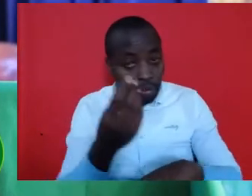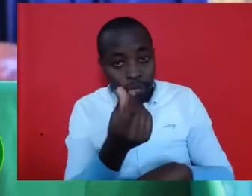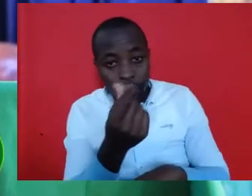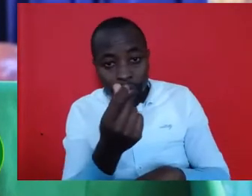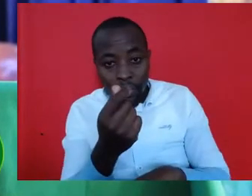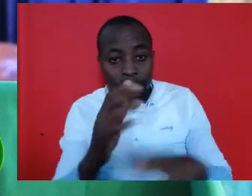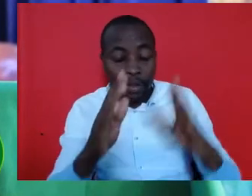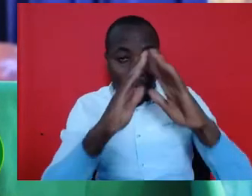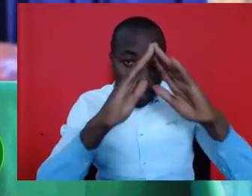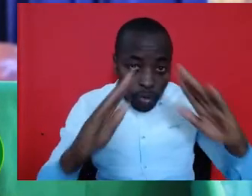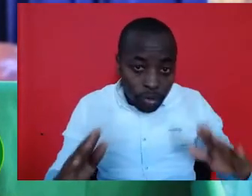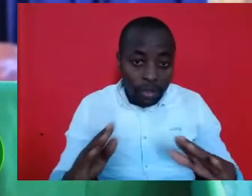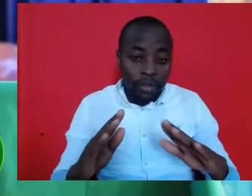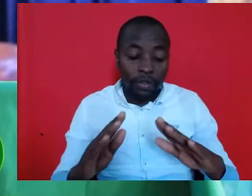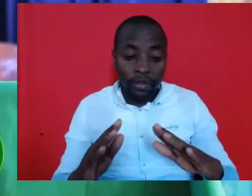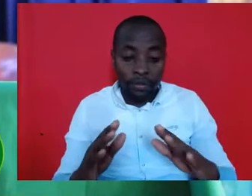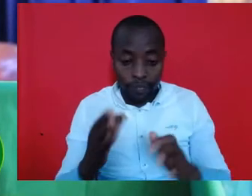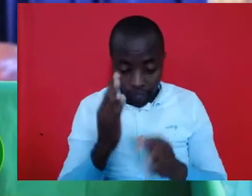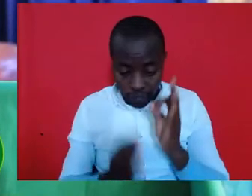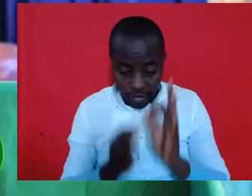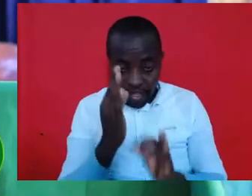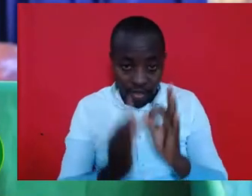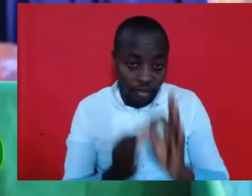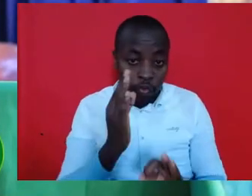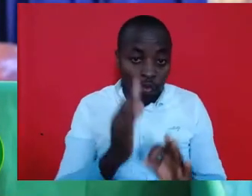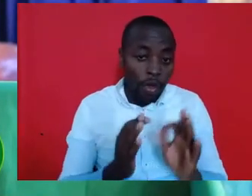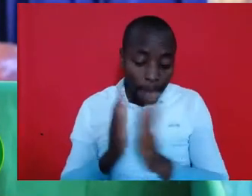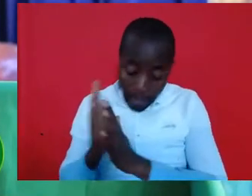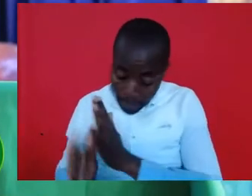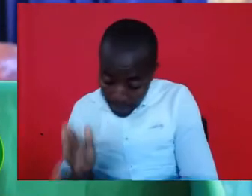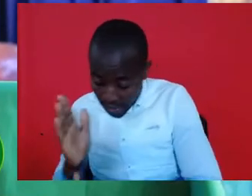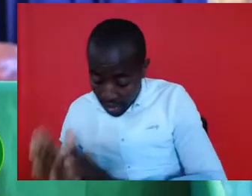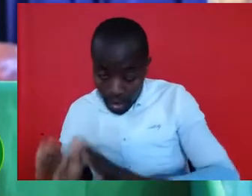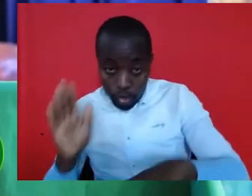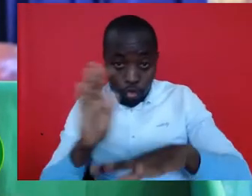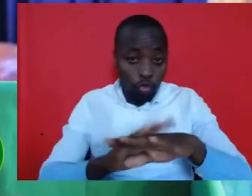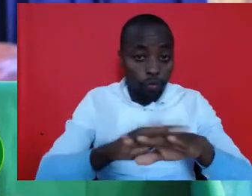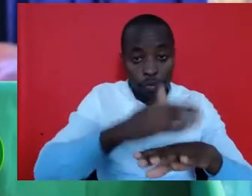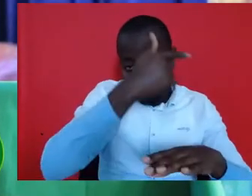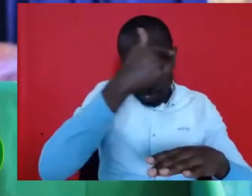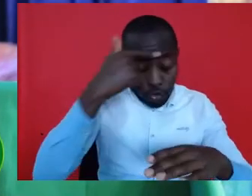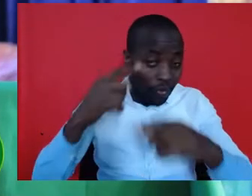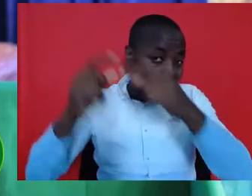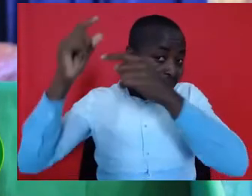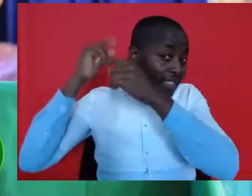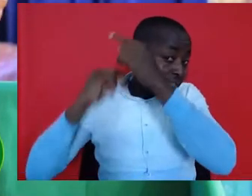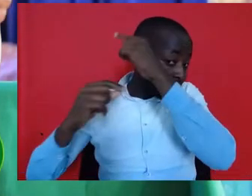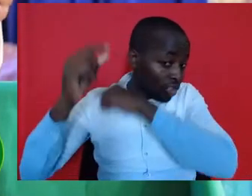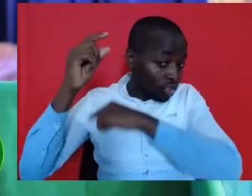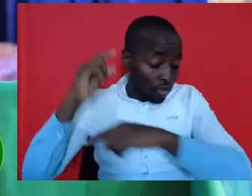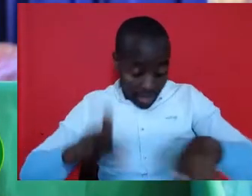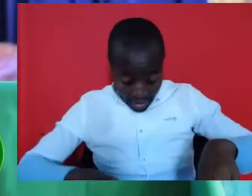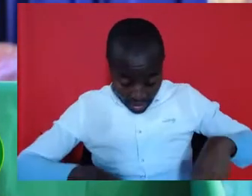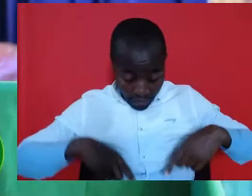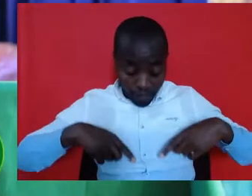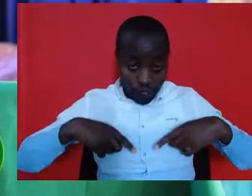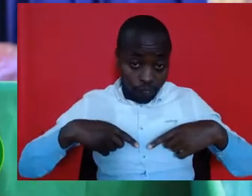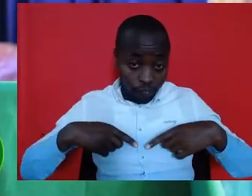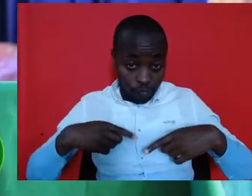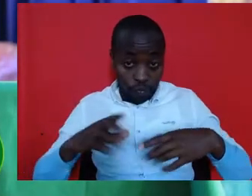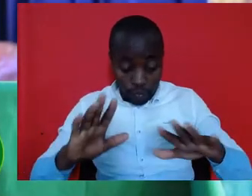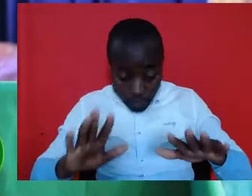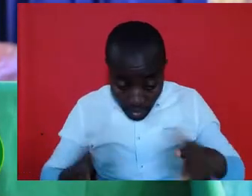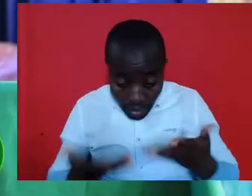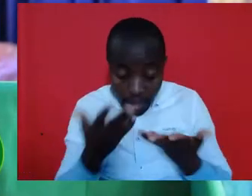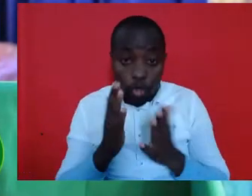zetu, kama tuwajitayarisha vizuri kwa sababu ya uzao wetu na maisha yetu, je, tuwajitayarisha vipi